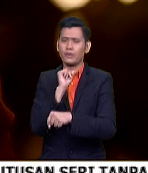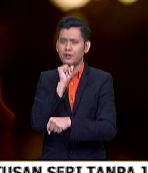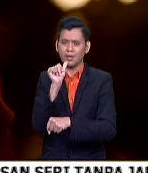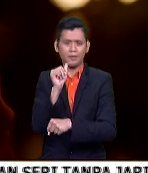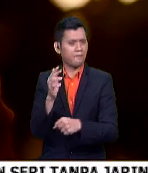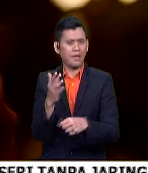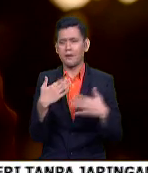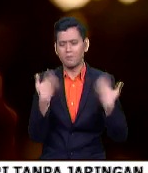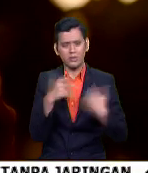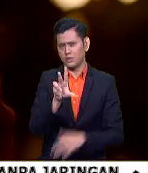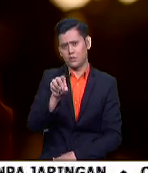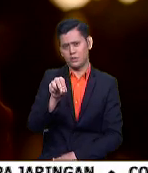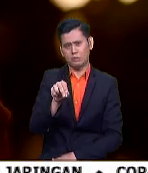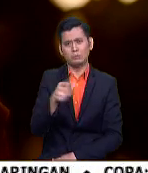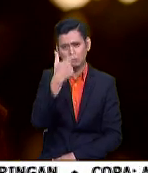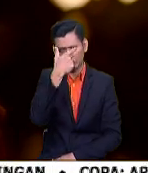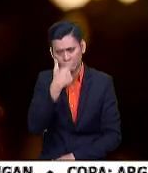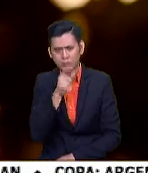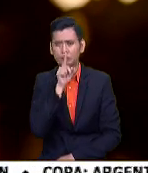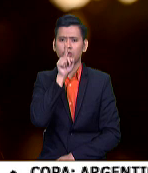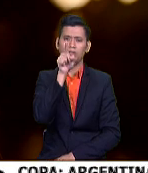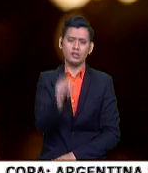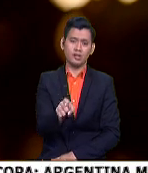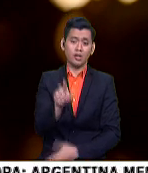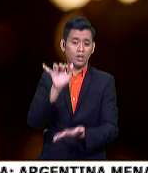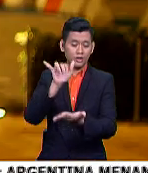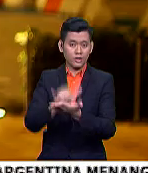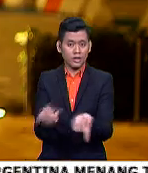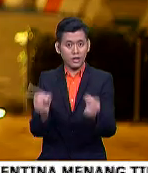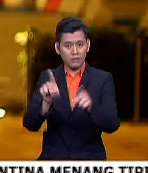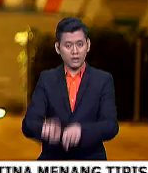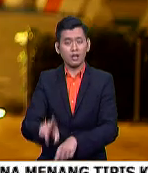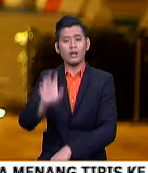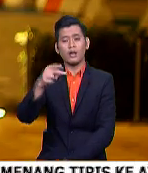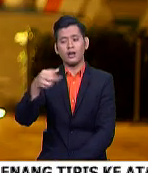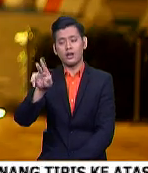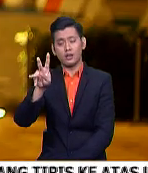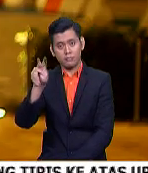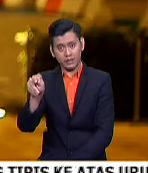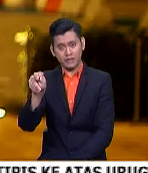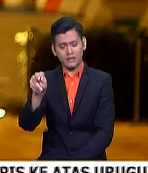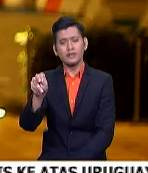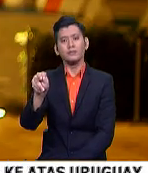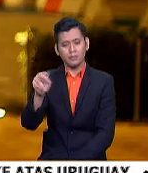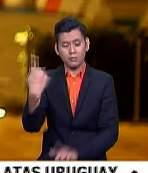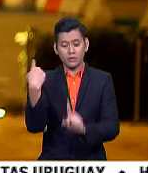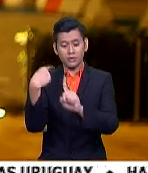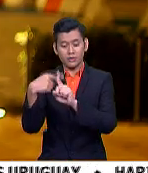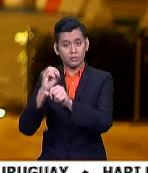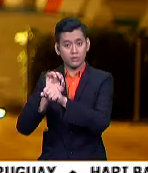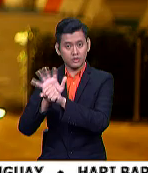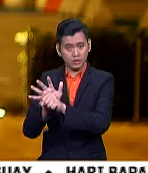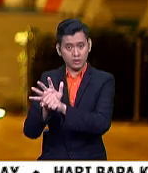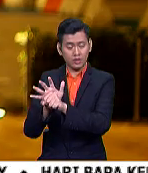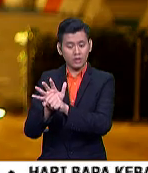kenangan. Itulah episod duka yang dihadapi Muhammad Arman Chah Anas yang disahkan positif wabak berkenaan sehingga